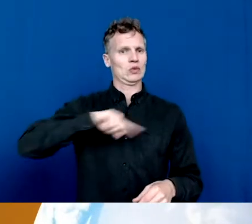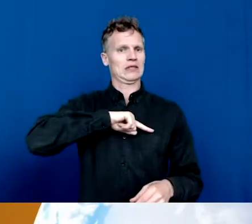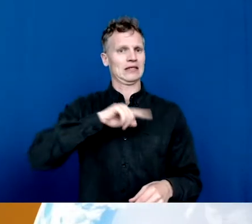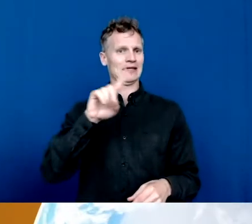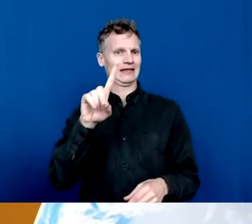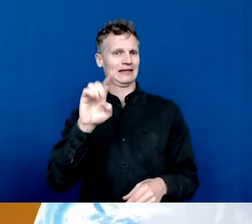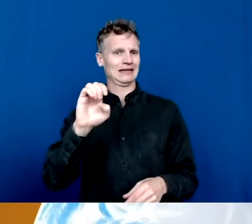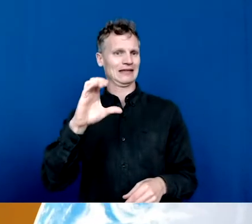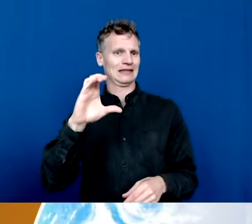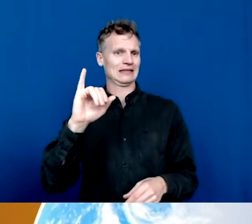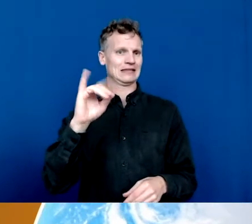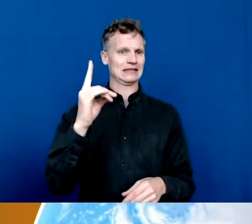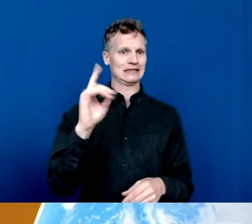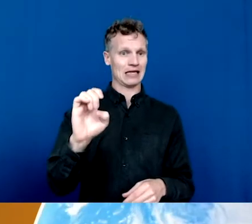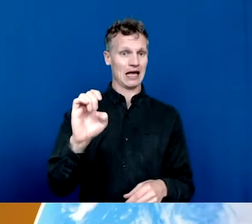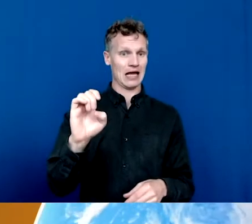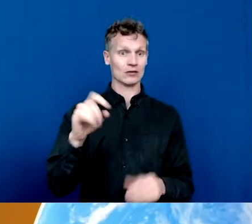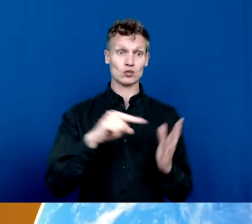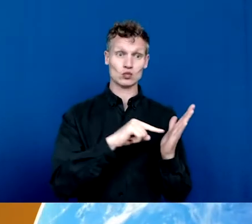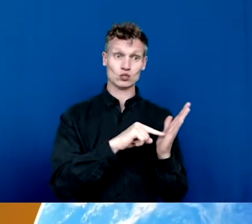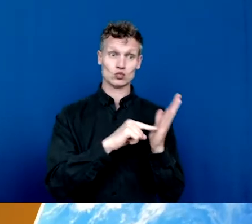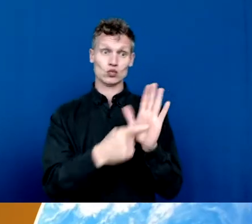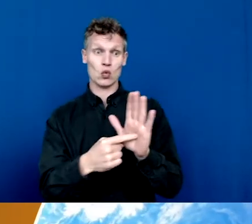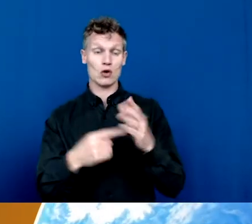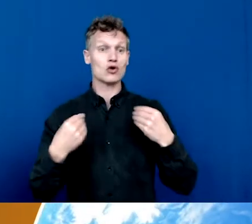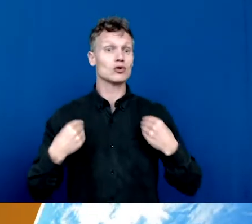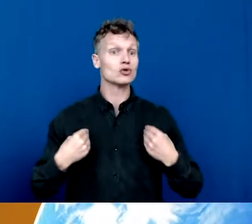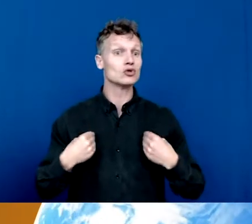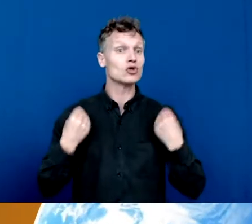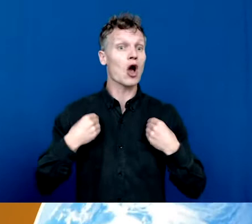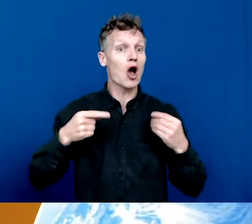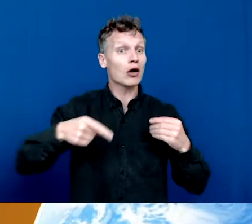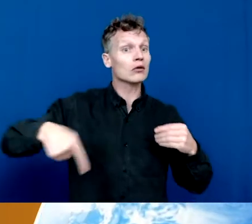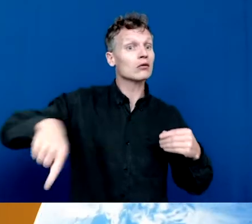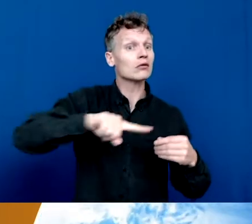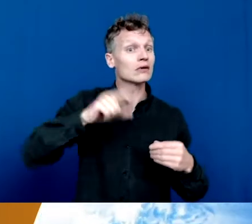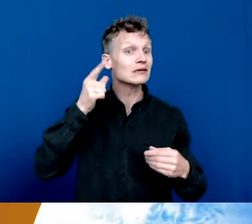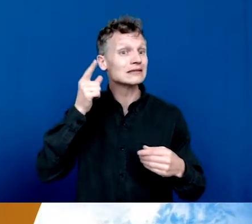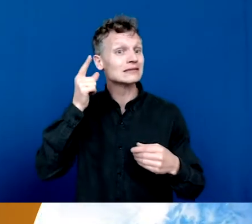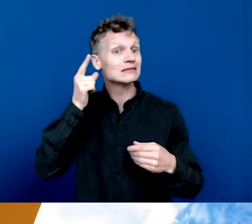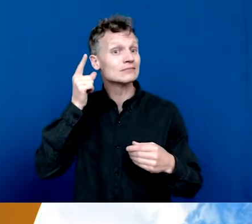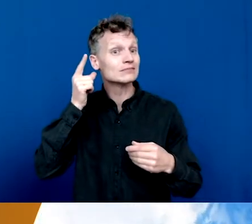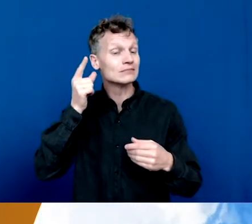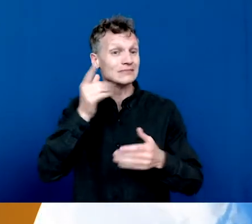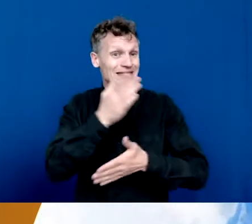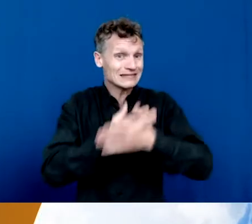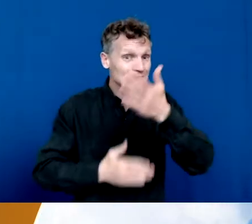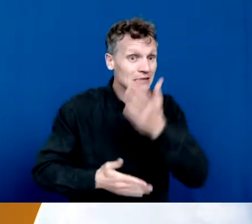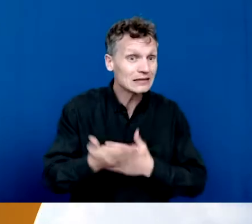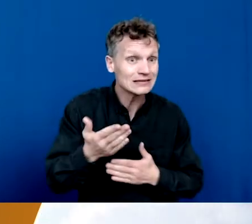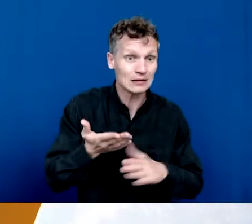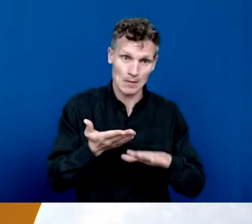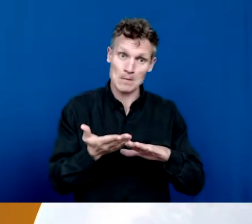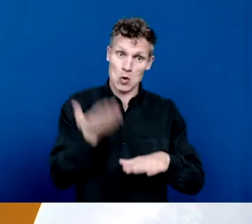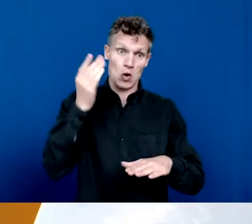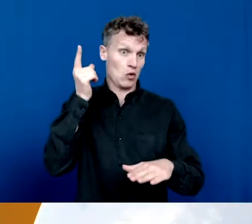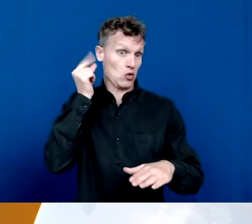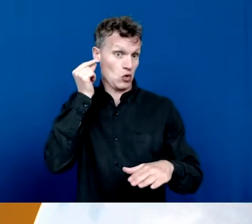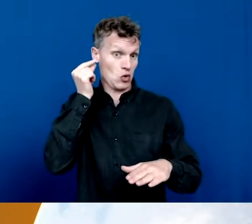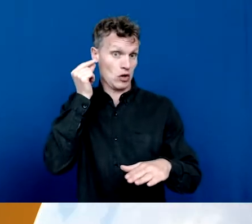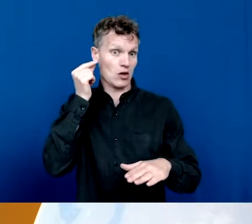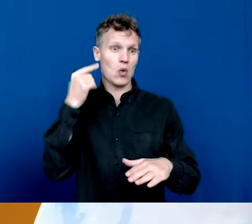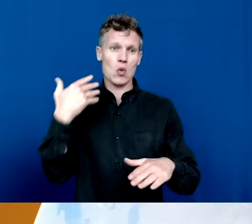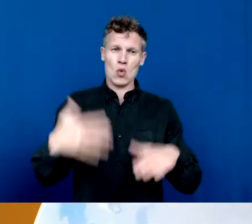révélé que, dans le monde entier, les jeunes en situation de handicap, en particulier les filles, sont bien